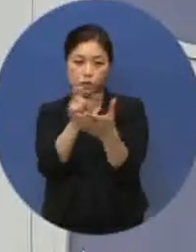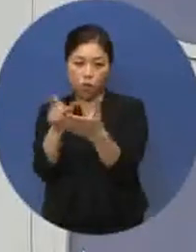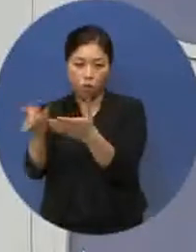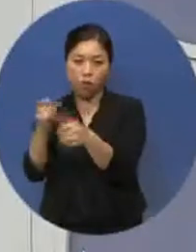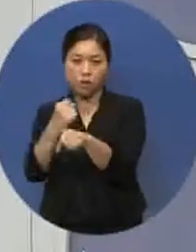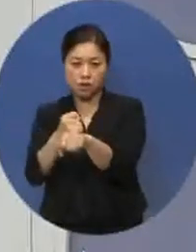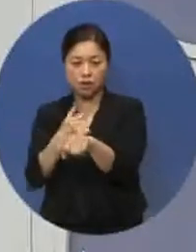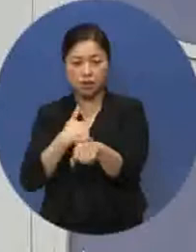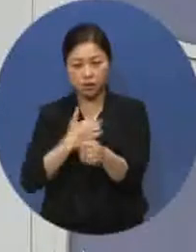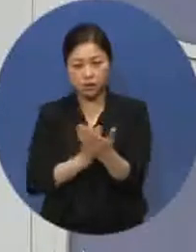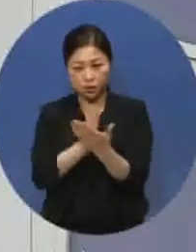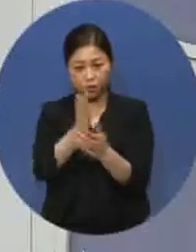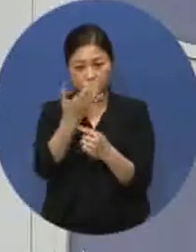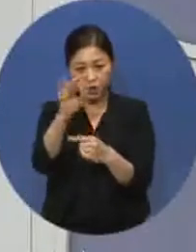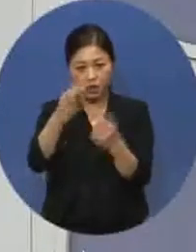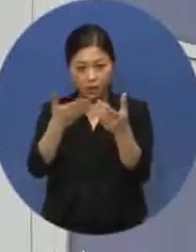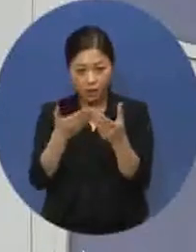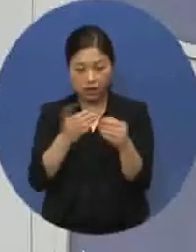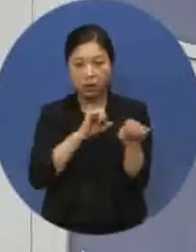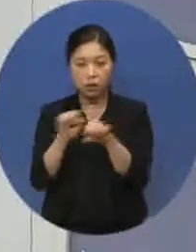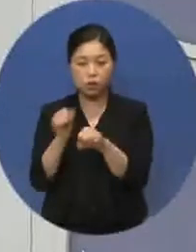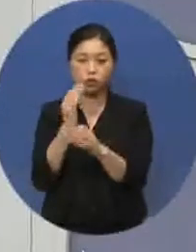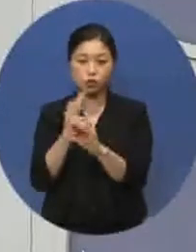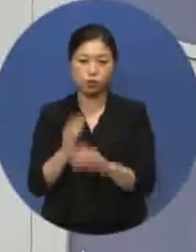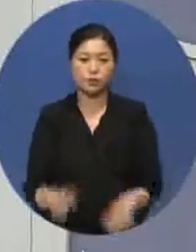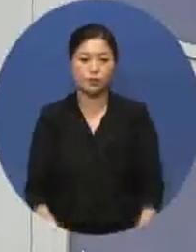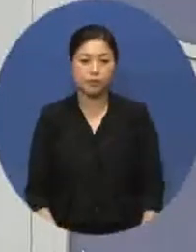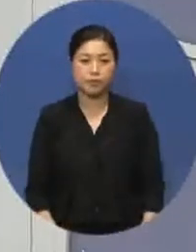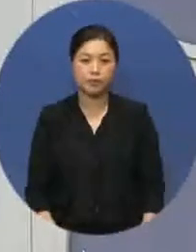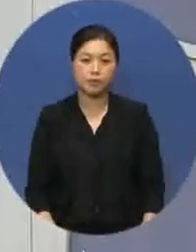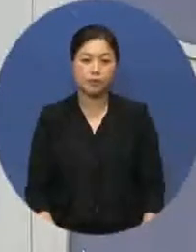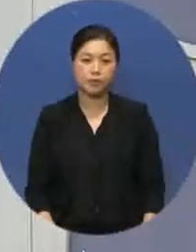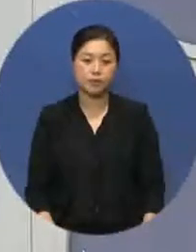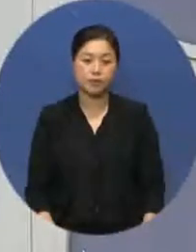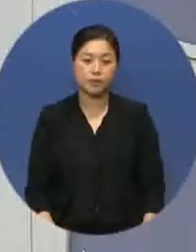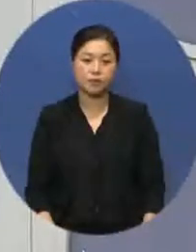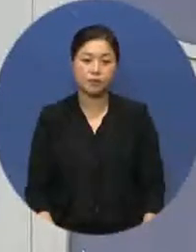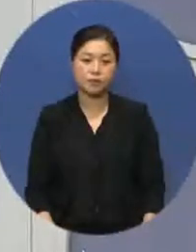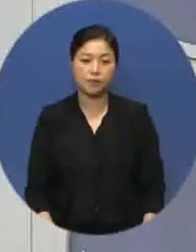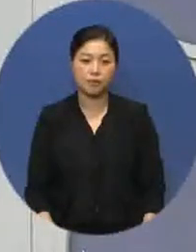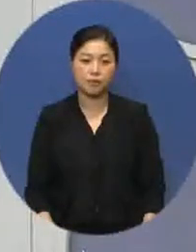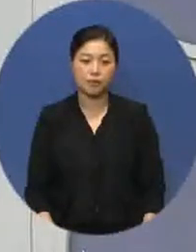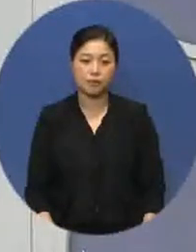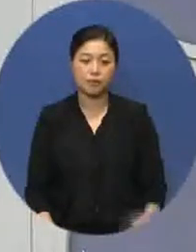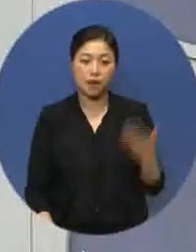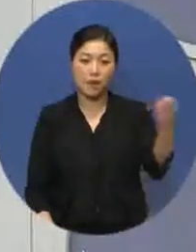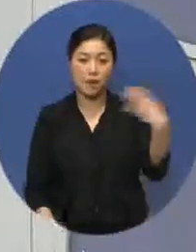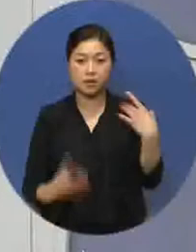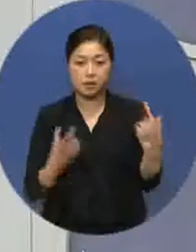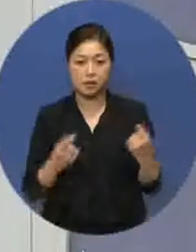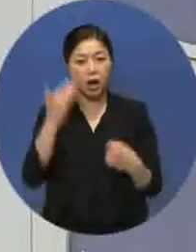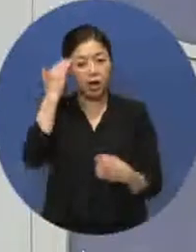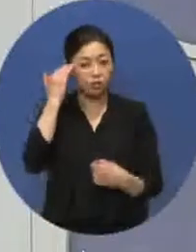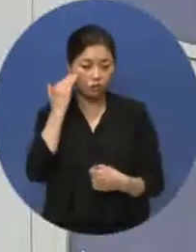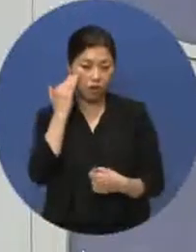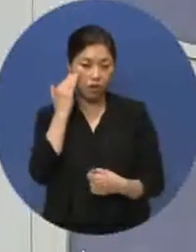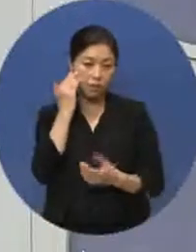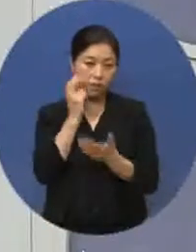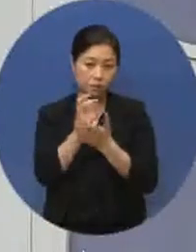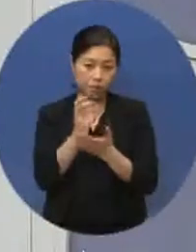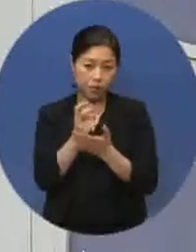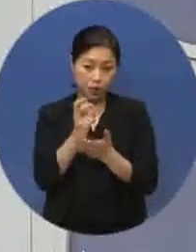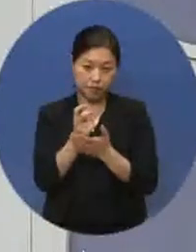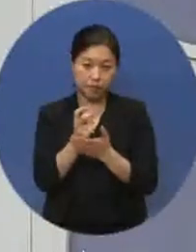그 자기의 전문성을 인정받아서 활동하고 있습니다. 저는 지금 말씀하신 대로 우리 그